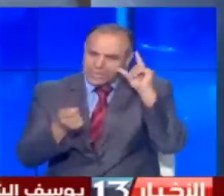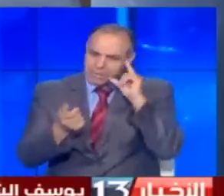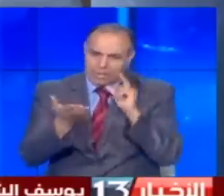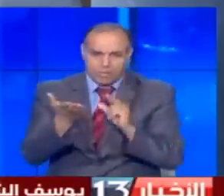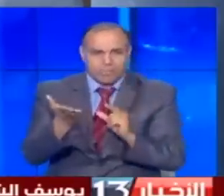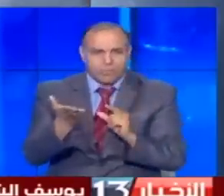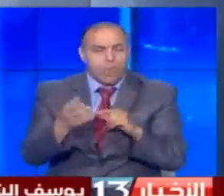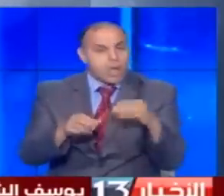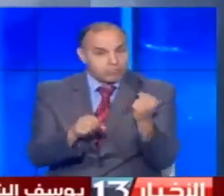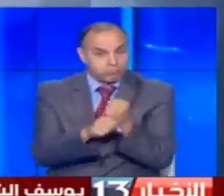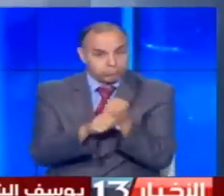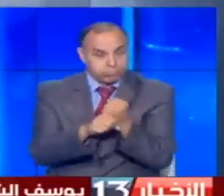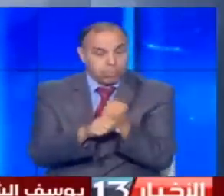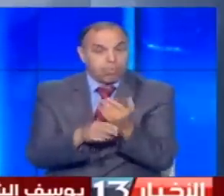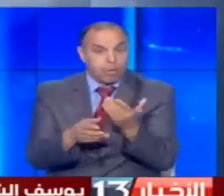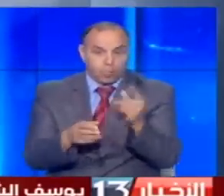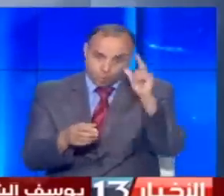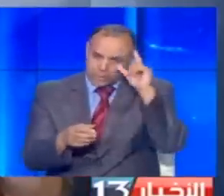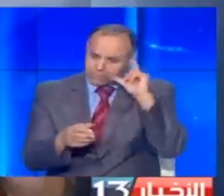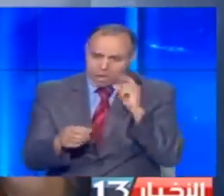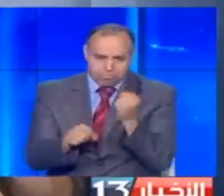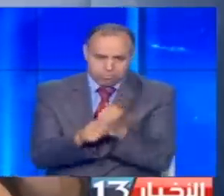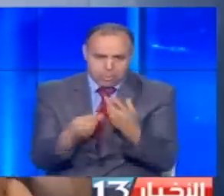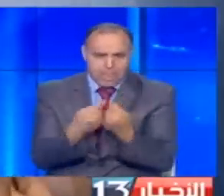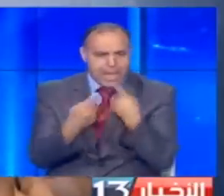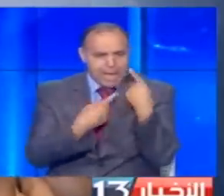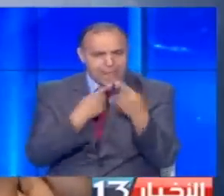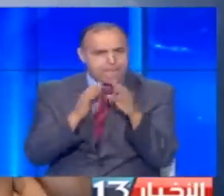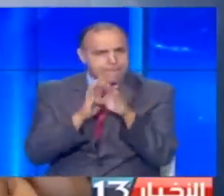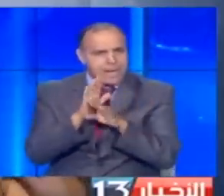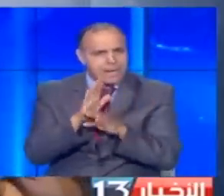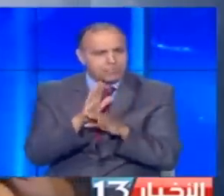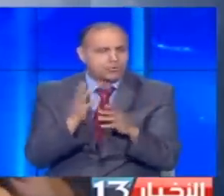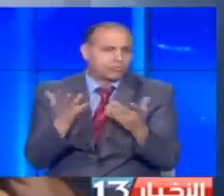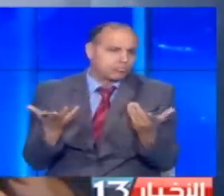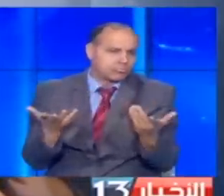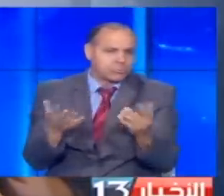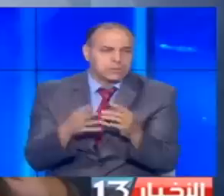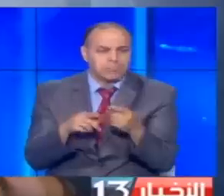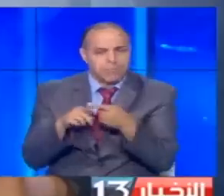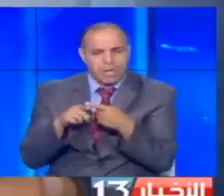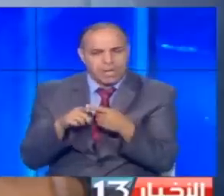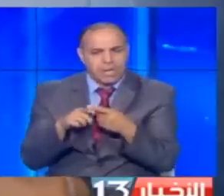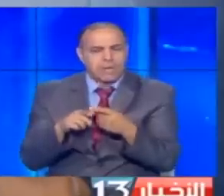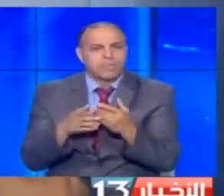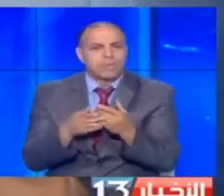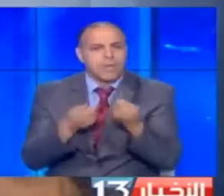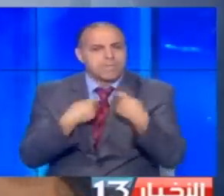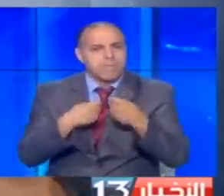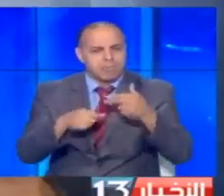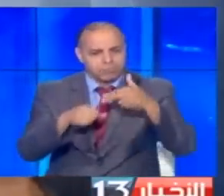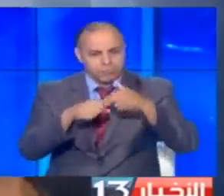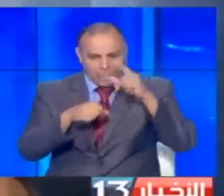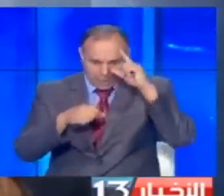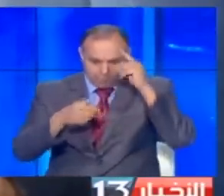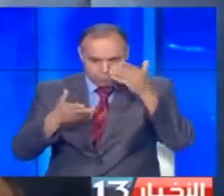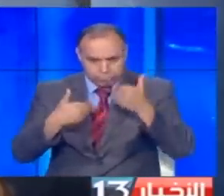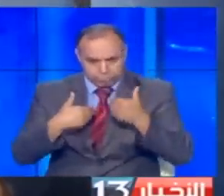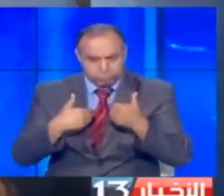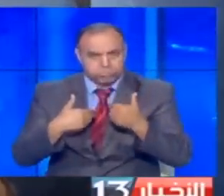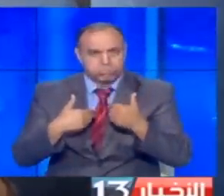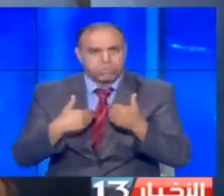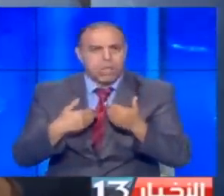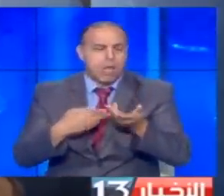الاستثمار في كل البلدين هناك الحديث عن اليه المقاصه بين توريد النفط الليبي والخام اللي